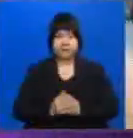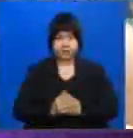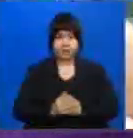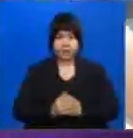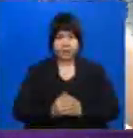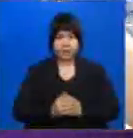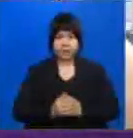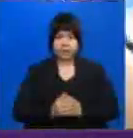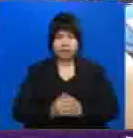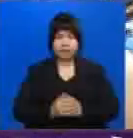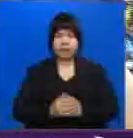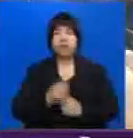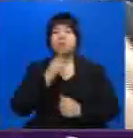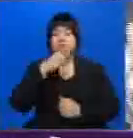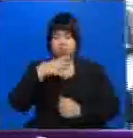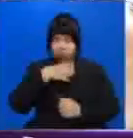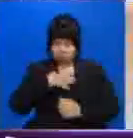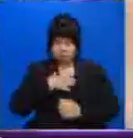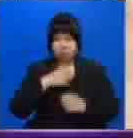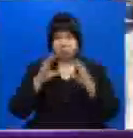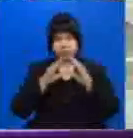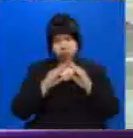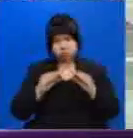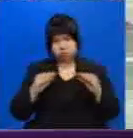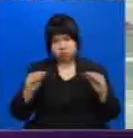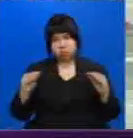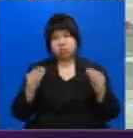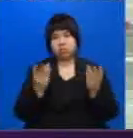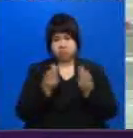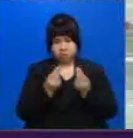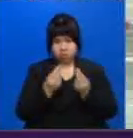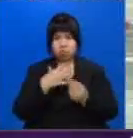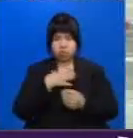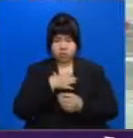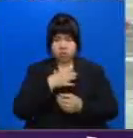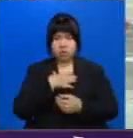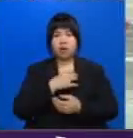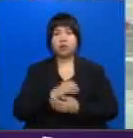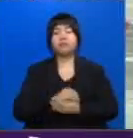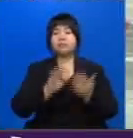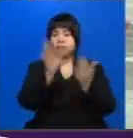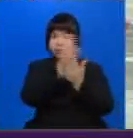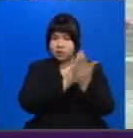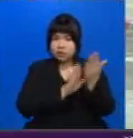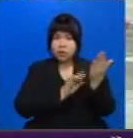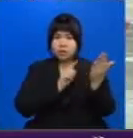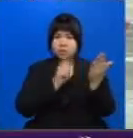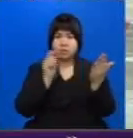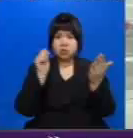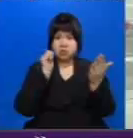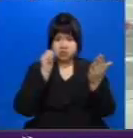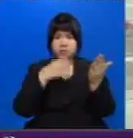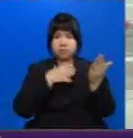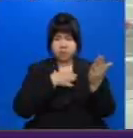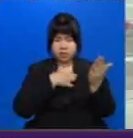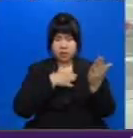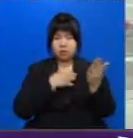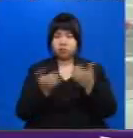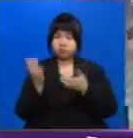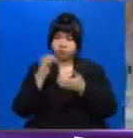อ๋อแน่นอนค่ะก็อยากให้กลับสู่สภาพปกติเร็วๆแล้วก็ให้ประเทศชาติกลับมาเป็นเหมือนเดิมคนไท